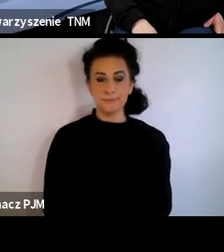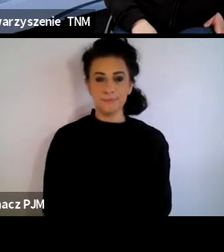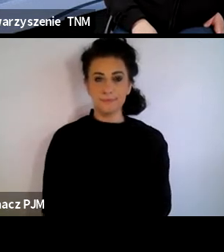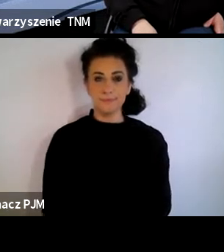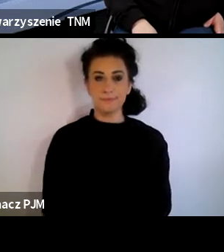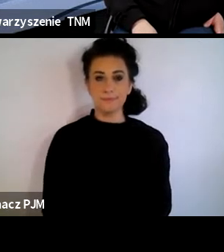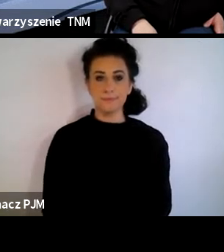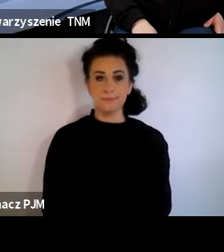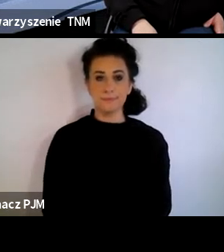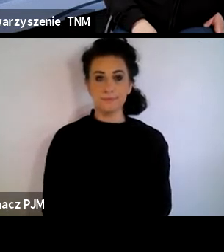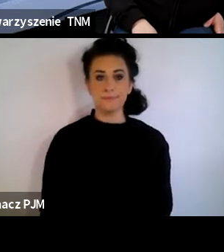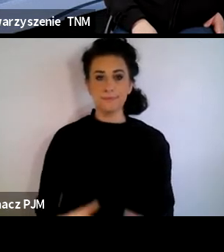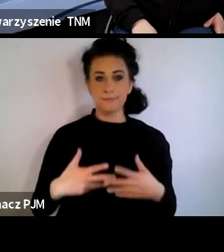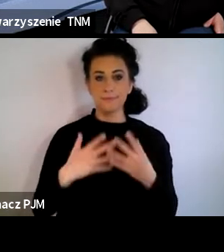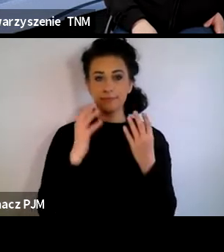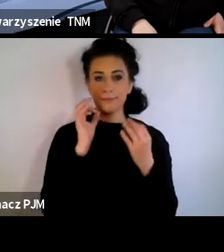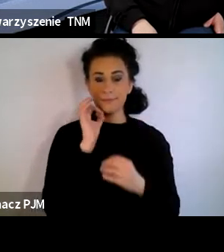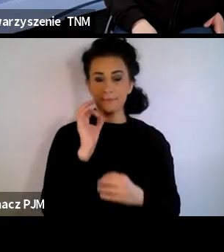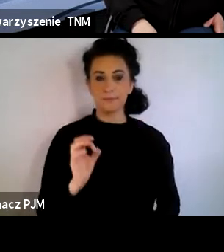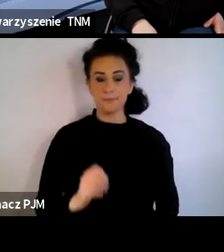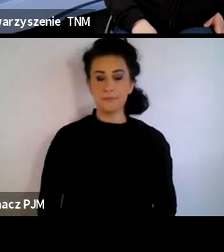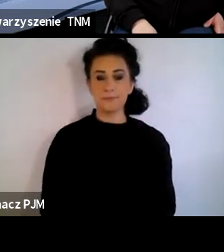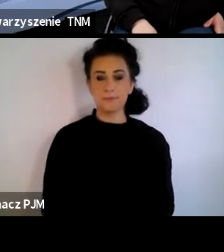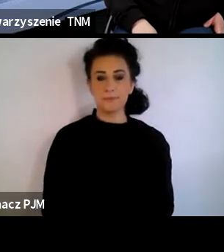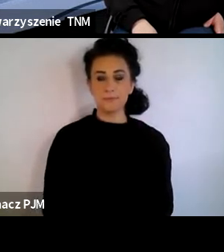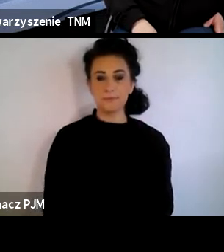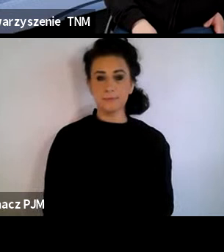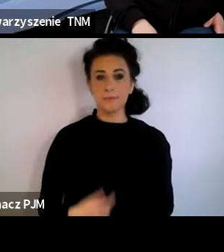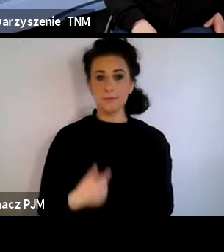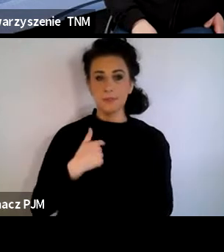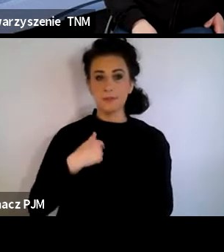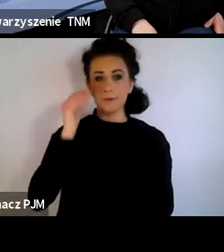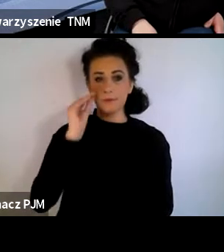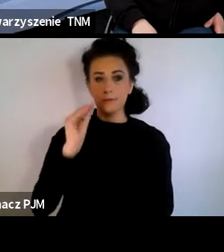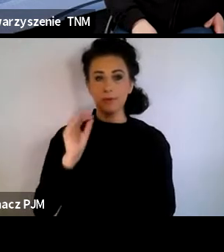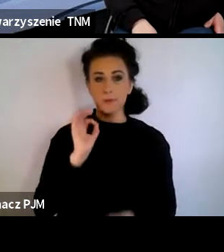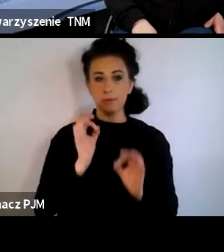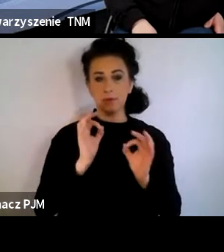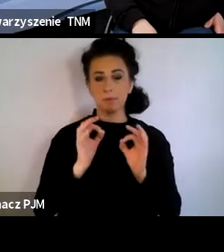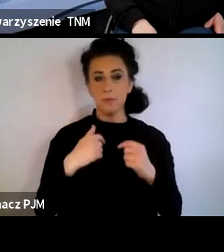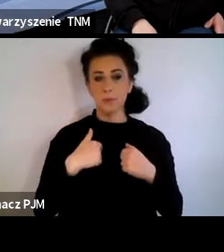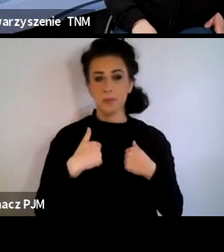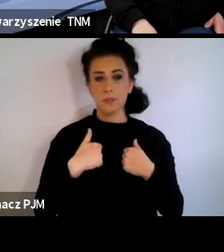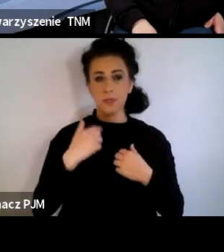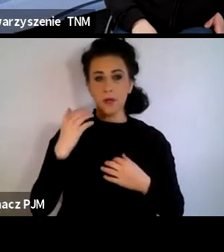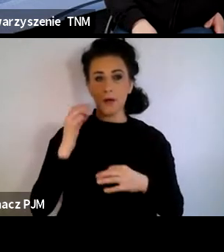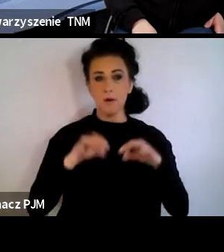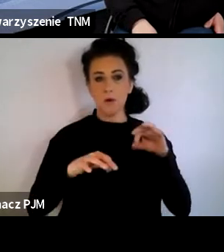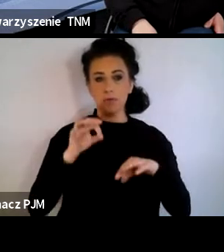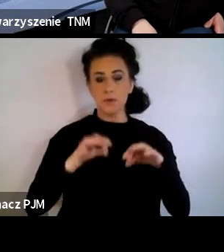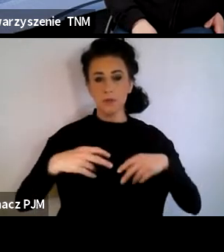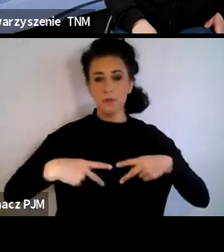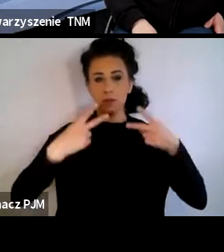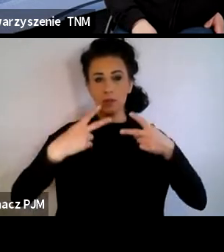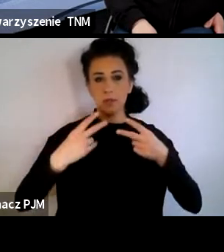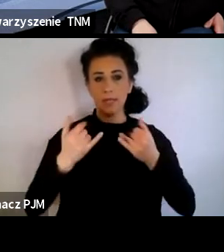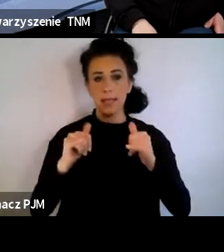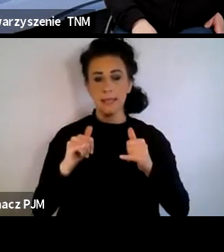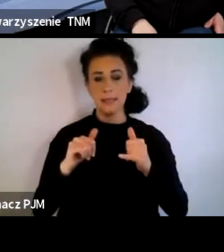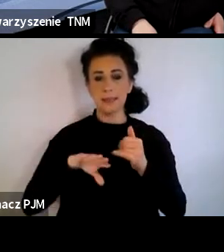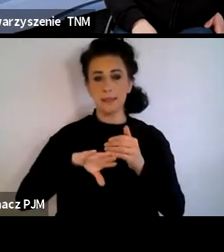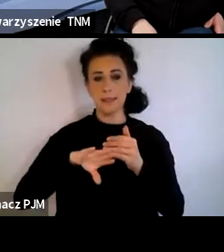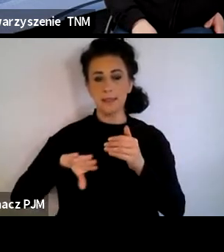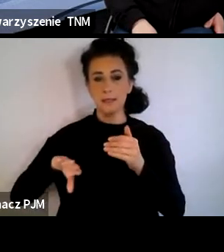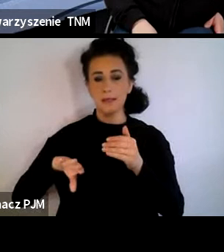Dzień dobry, pani Kamilu. Ja dzwonię z taką informacją, ponieważ jestem na takiej konferencji online. Pani student. Danuto,